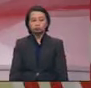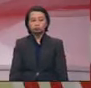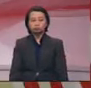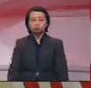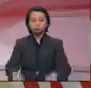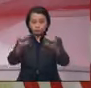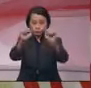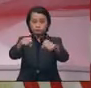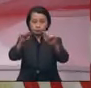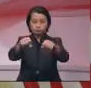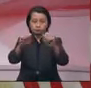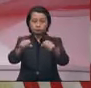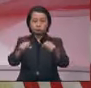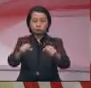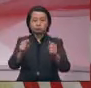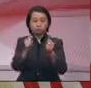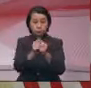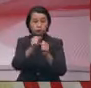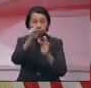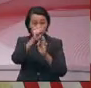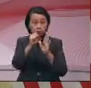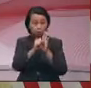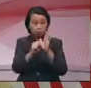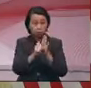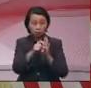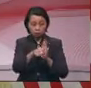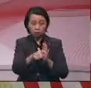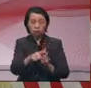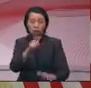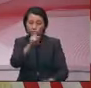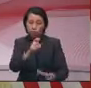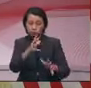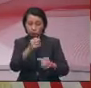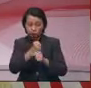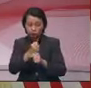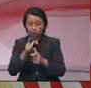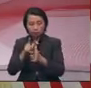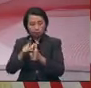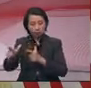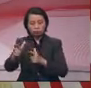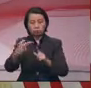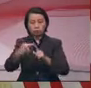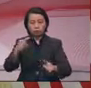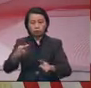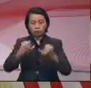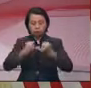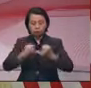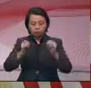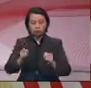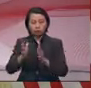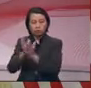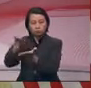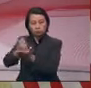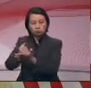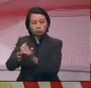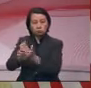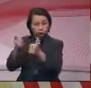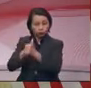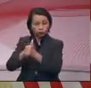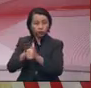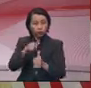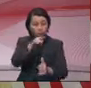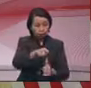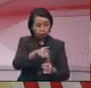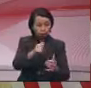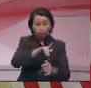kita benarkan dengan syarat perlu mendapat kelulusan daripada Jabatan Immigration Malaysia. Jadi